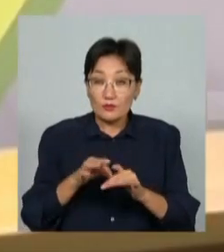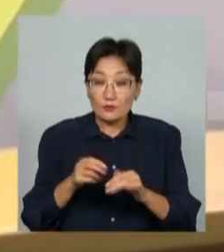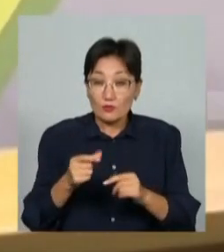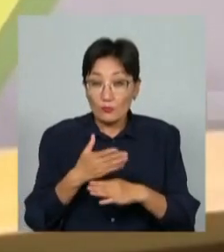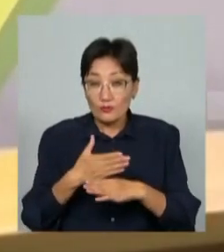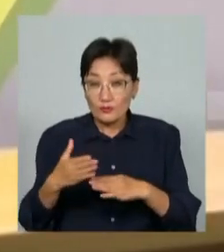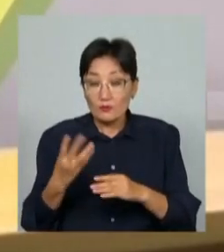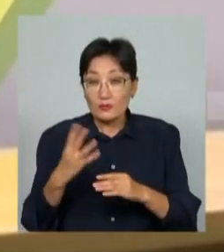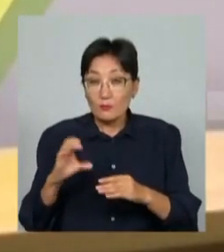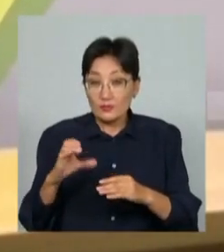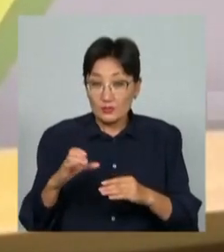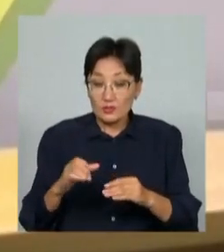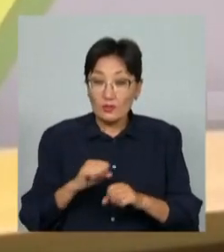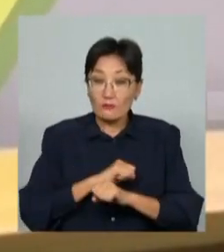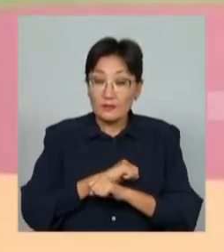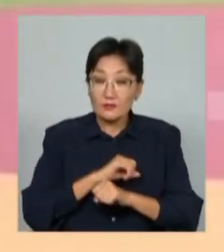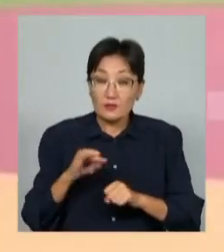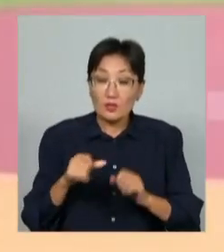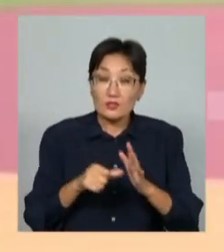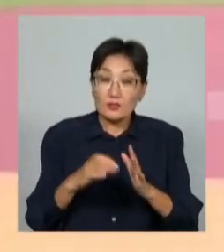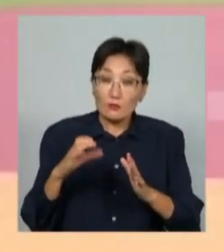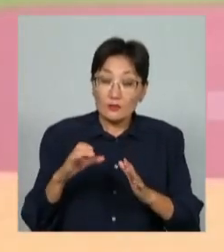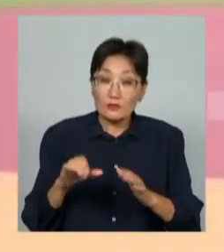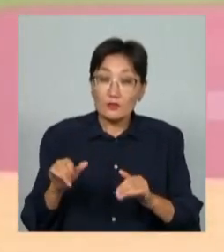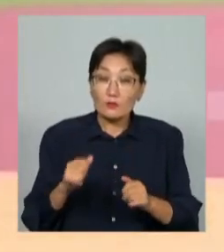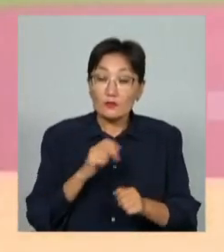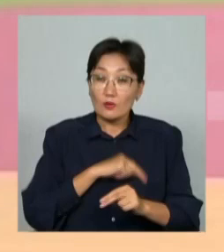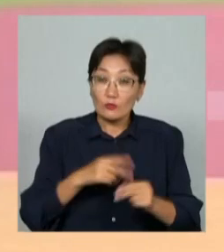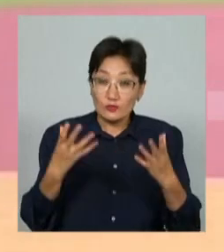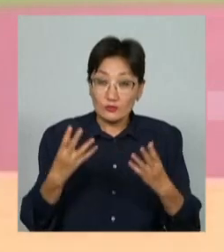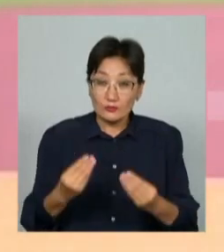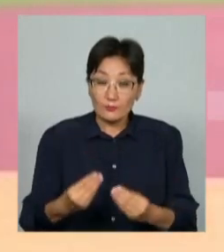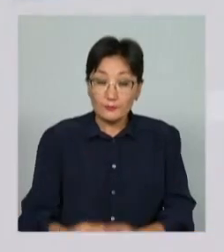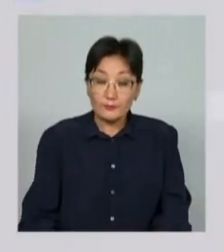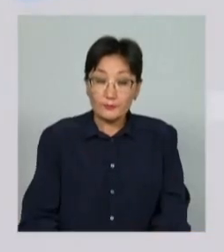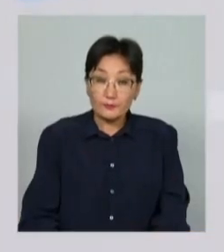позже. С 4 сентября в выходные и с 6 сентября в будние дни.